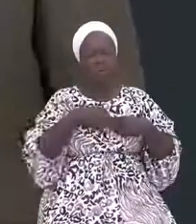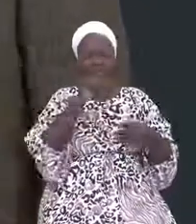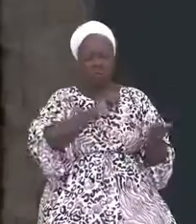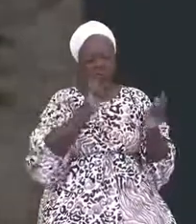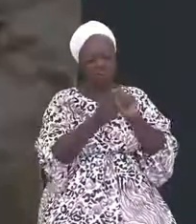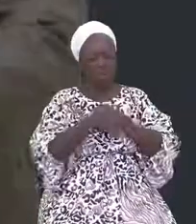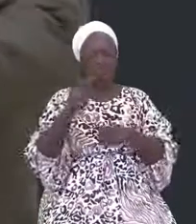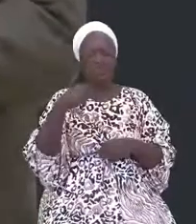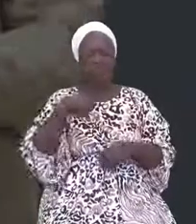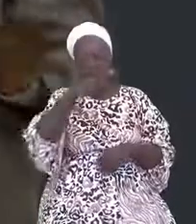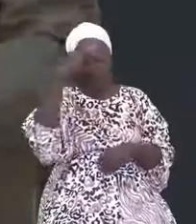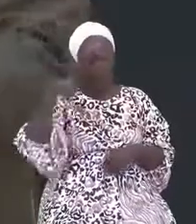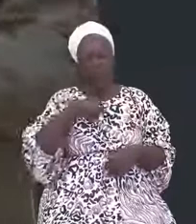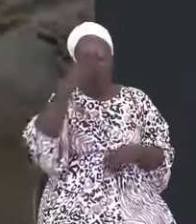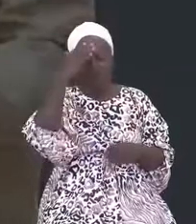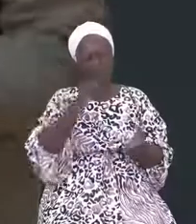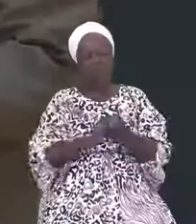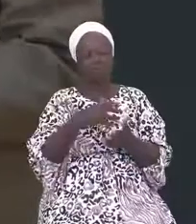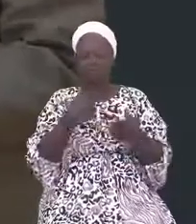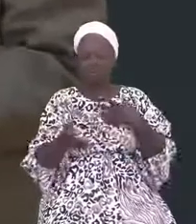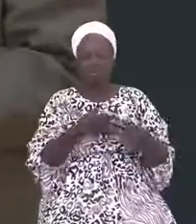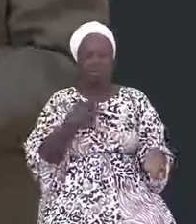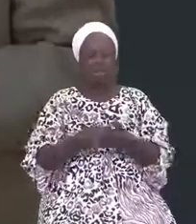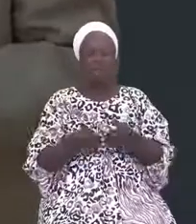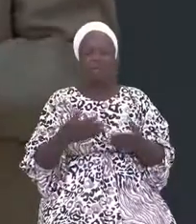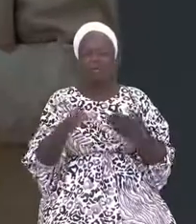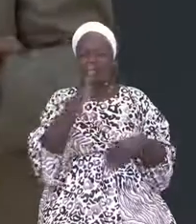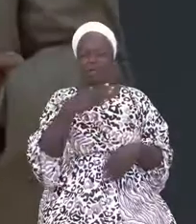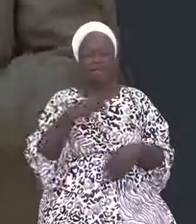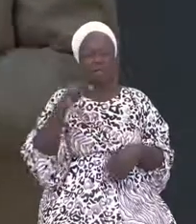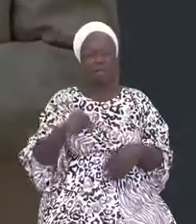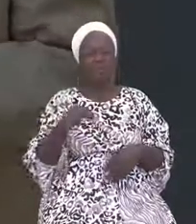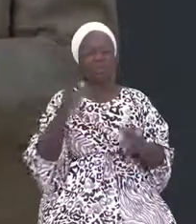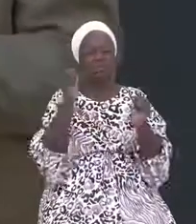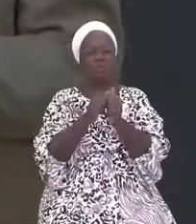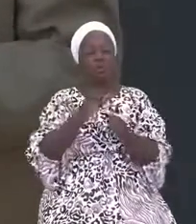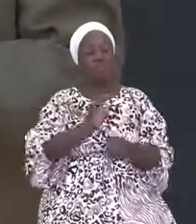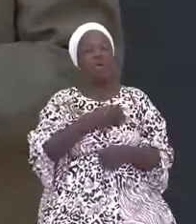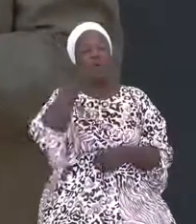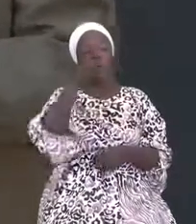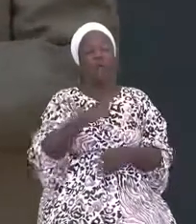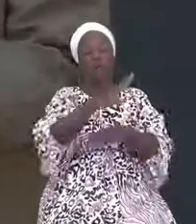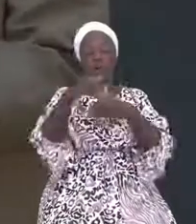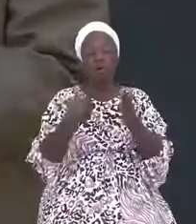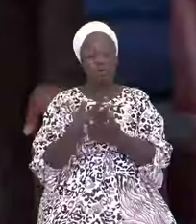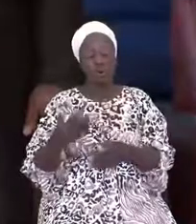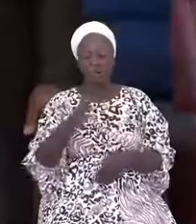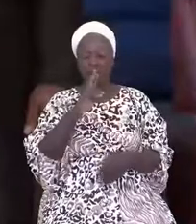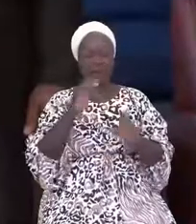savons que tous, quel que soit le besoin, avec notre Dieu, tout est possible.